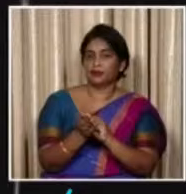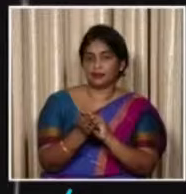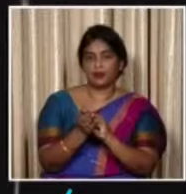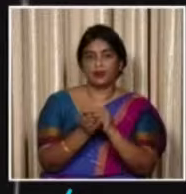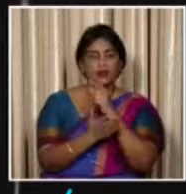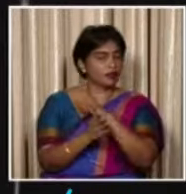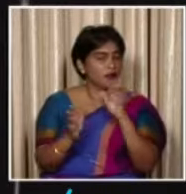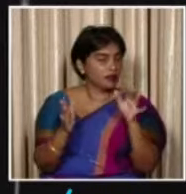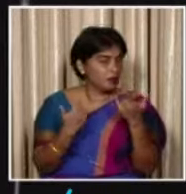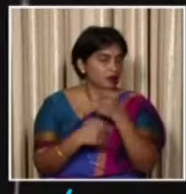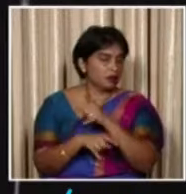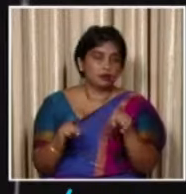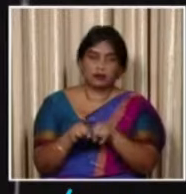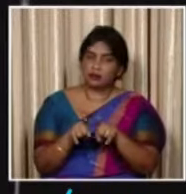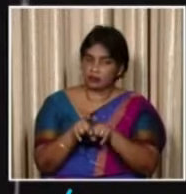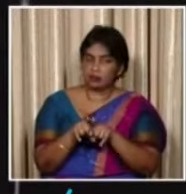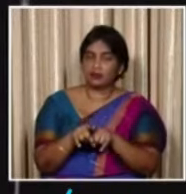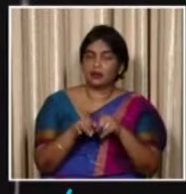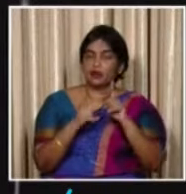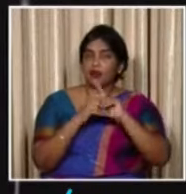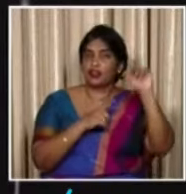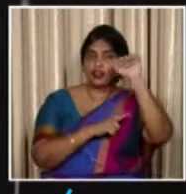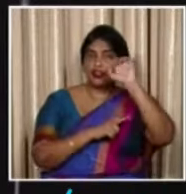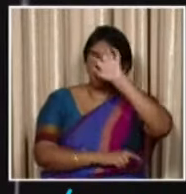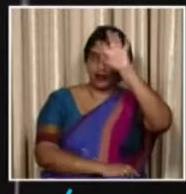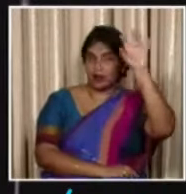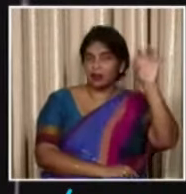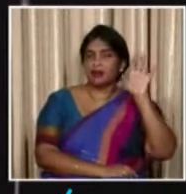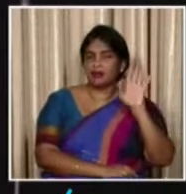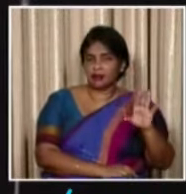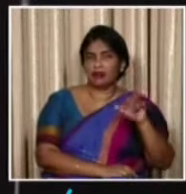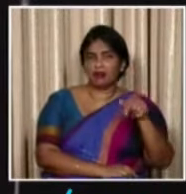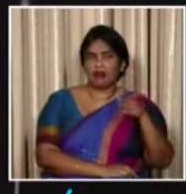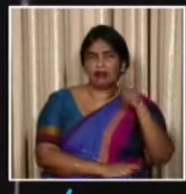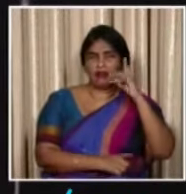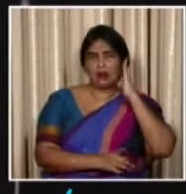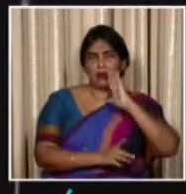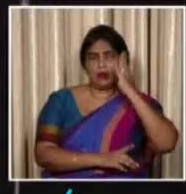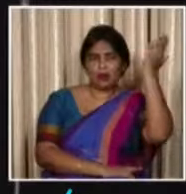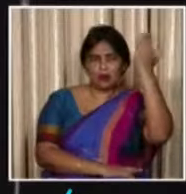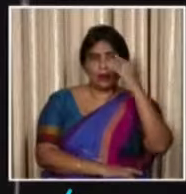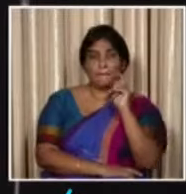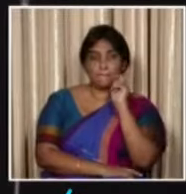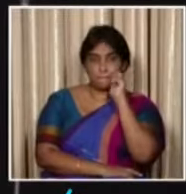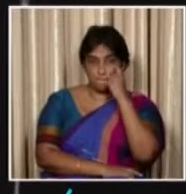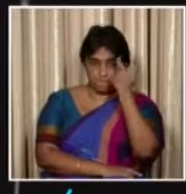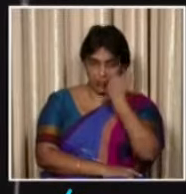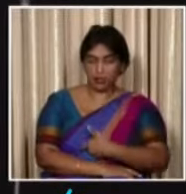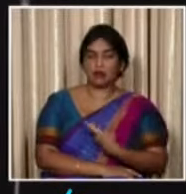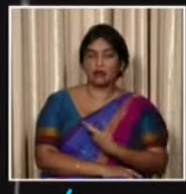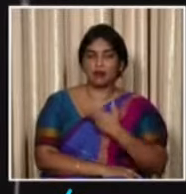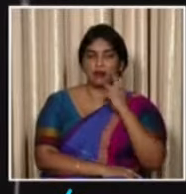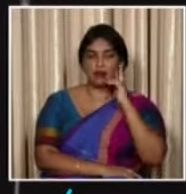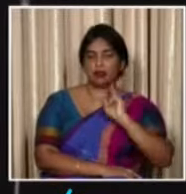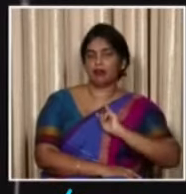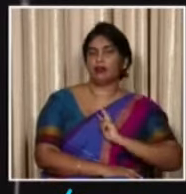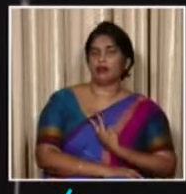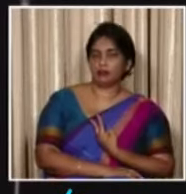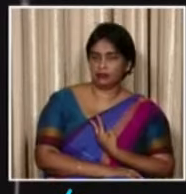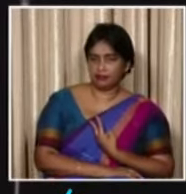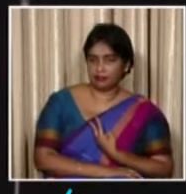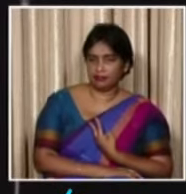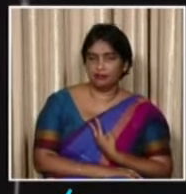එහෙම නැත්නම් අපි දන්නවා බටහිර ලෝකයේ ට්‍රෙන්ඩ් එකක් තියෙනවා විලාසිතාවක් තියෙනවා පිරිමි ළමයා ගෑනු ළමයා වෙනවා තමාගේ